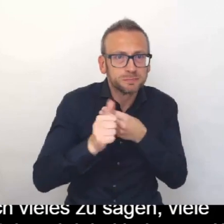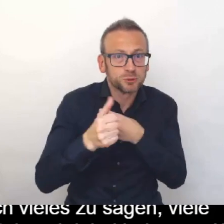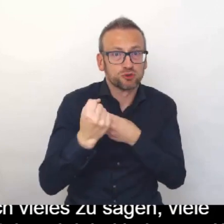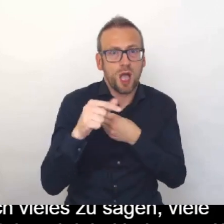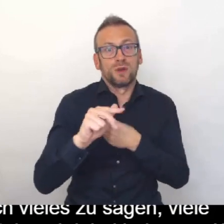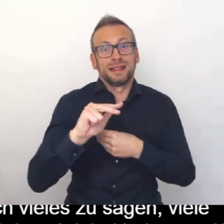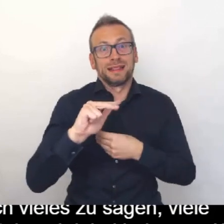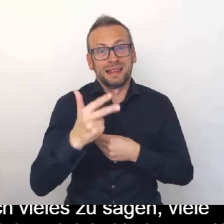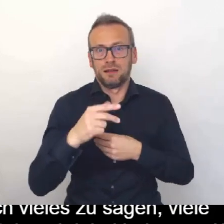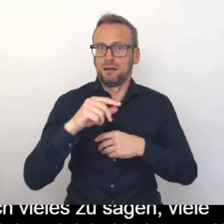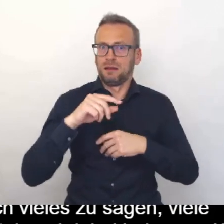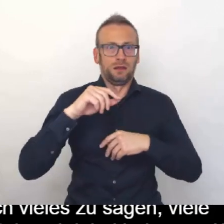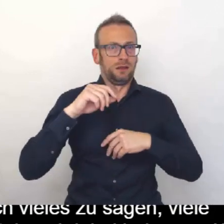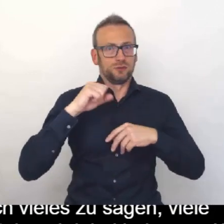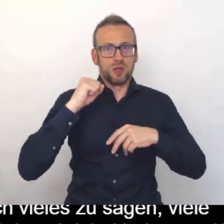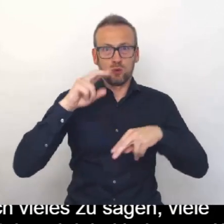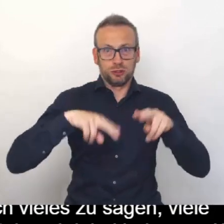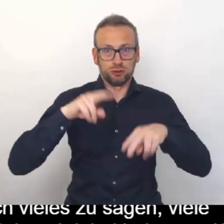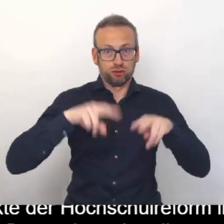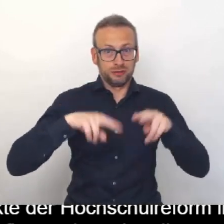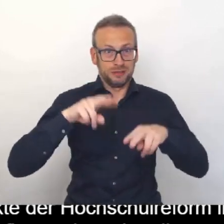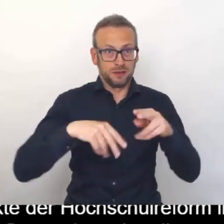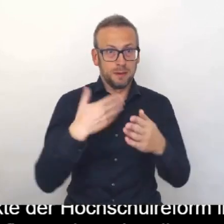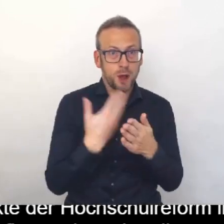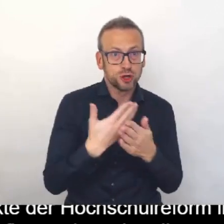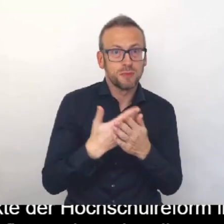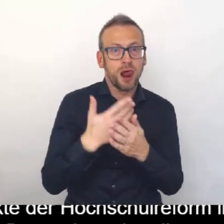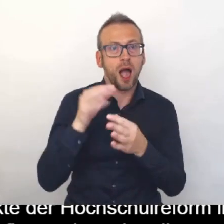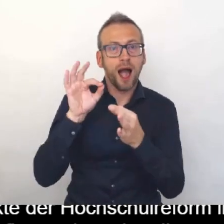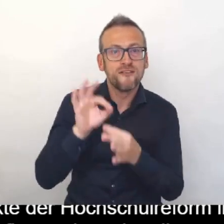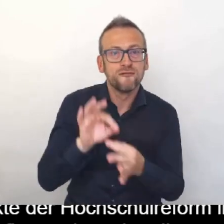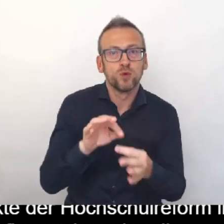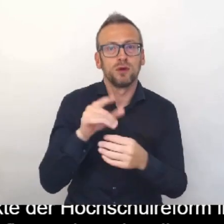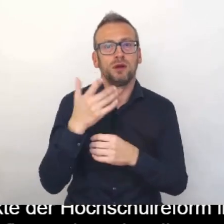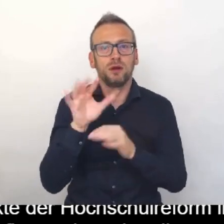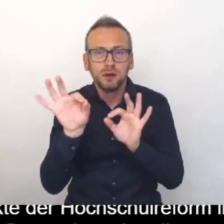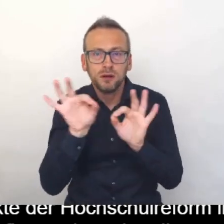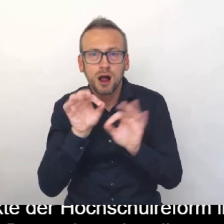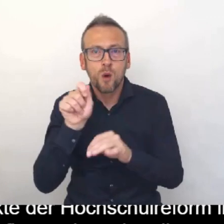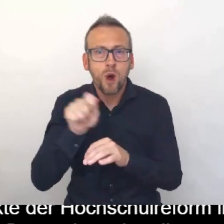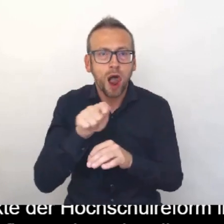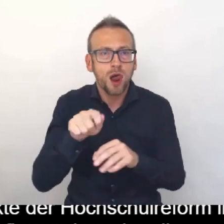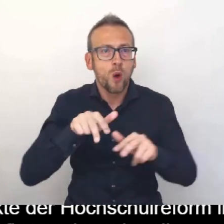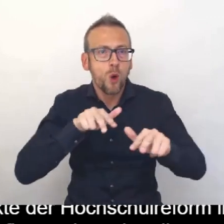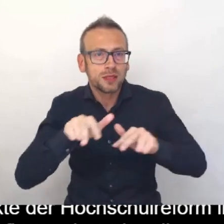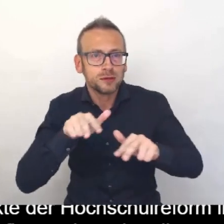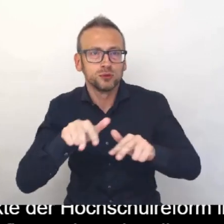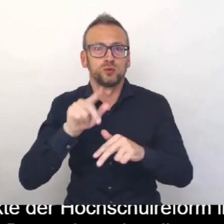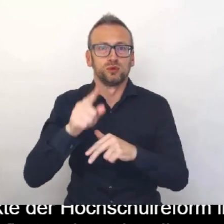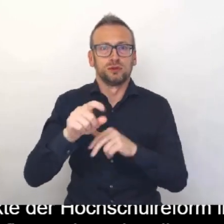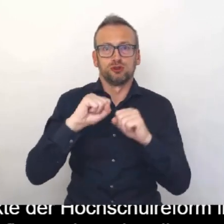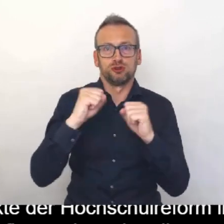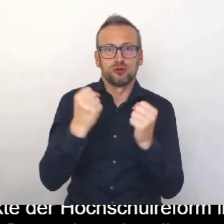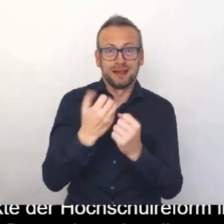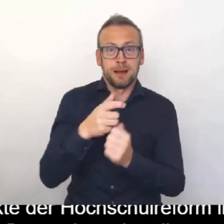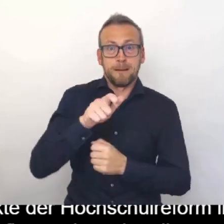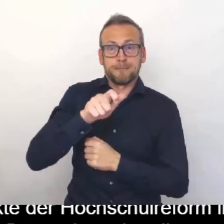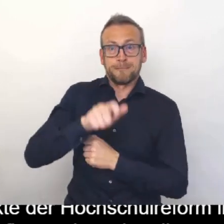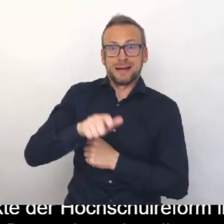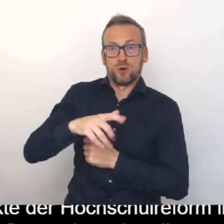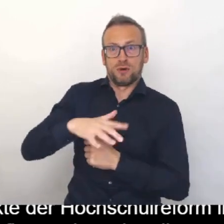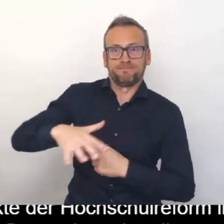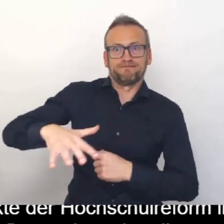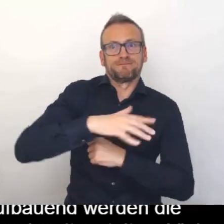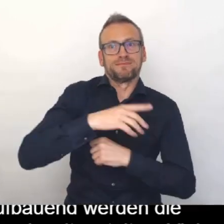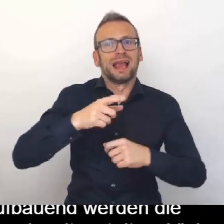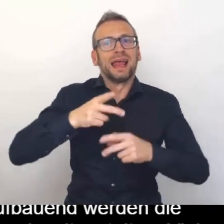Staatsminister, beide, meine Damen und Herren. Es ist ja nicht selbstverständlich, dass die bayerischen Kunsthochschulen